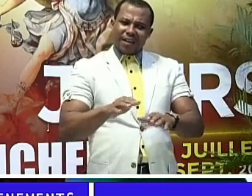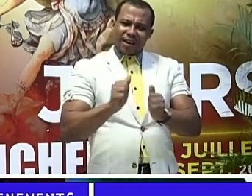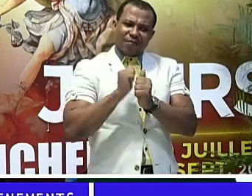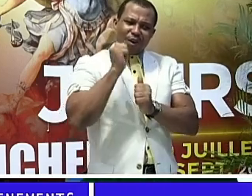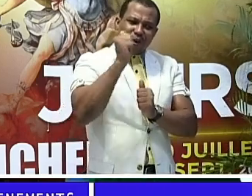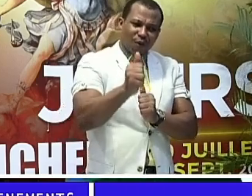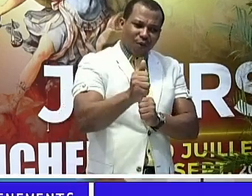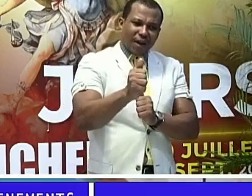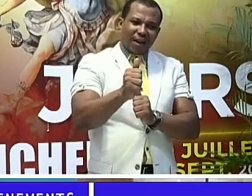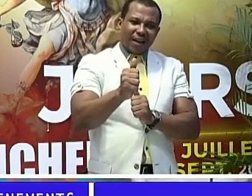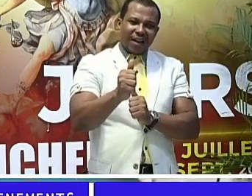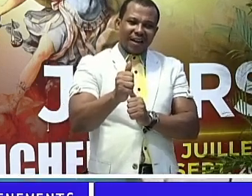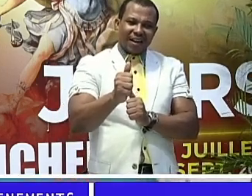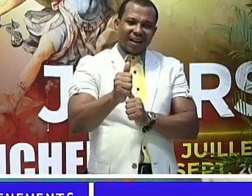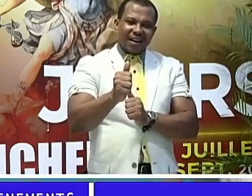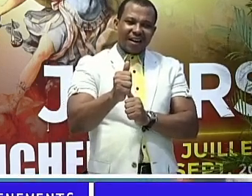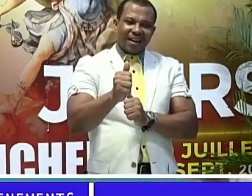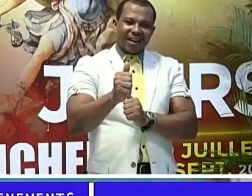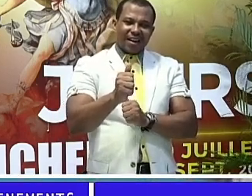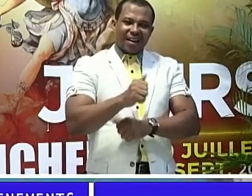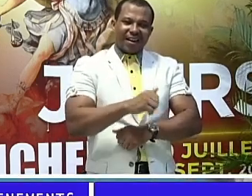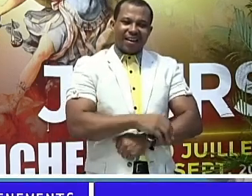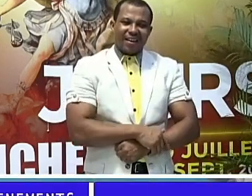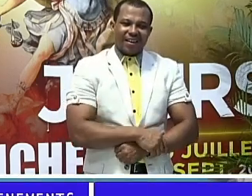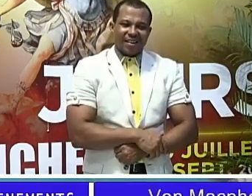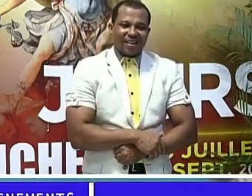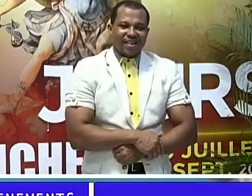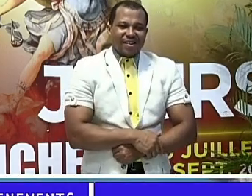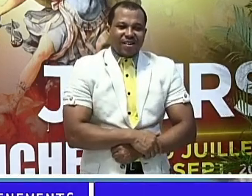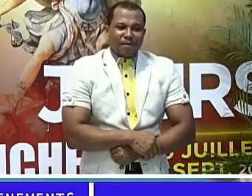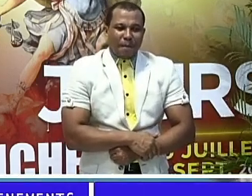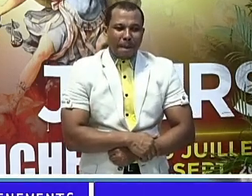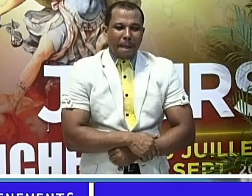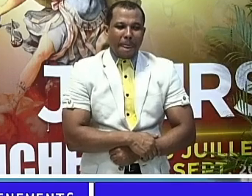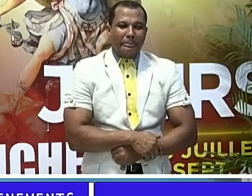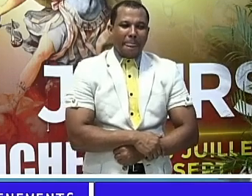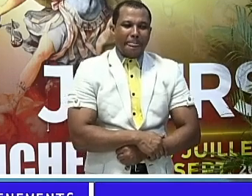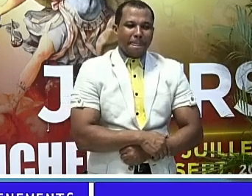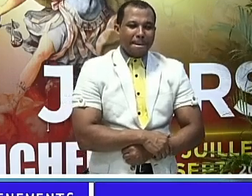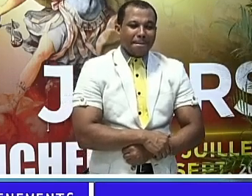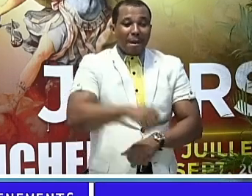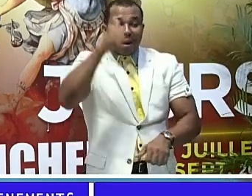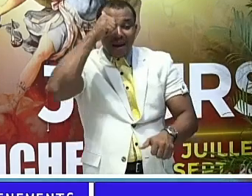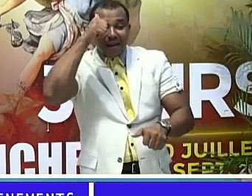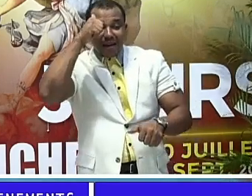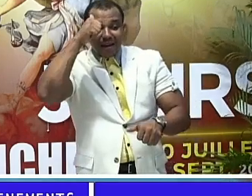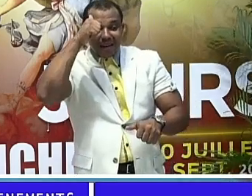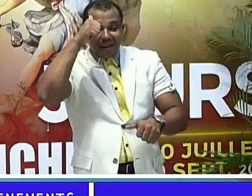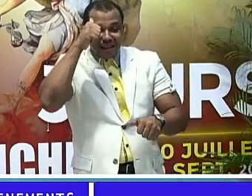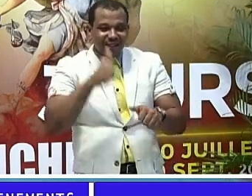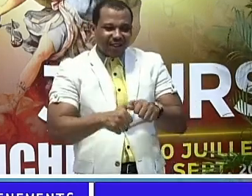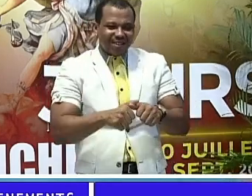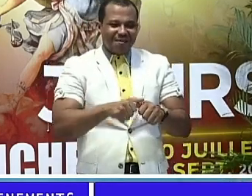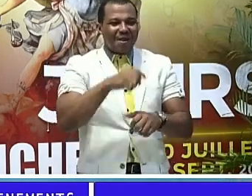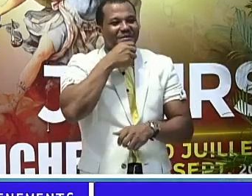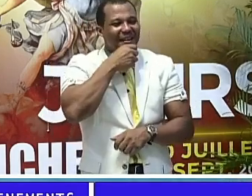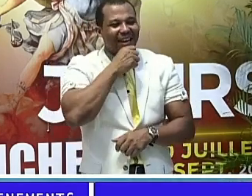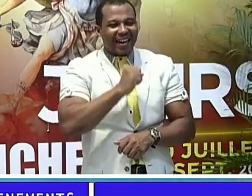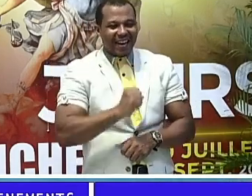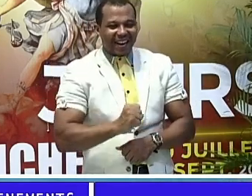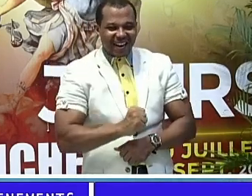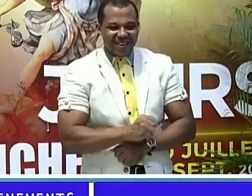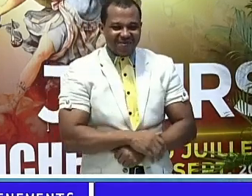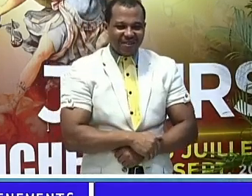Me voye me reler là me dit garde dans baptiste moi qui ça ouais. Elle me songer semblé grand monde moi. Me dit garde dans